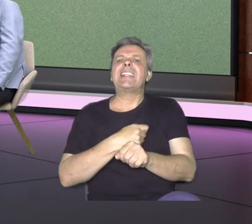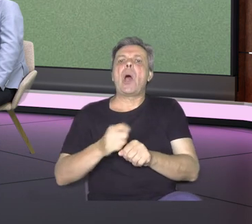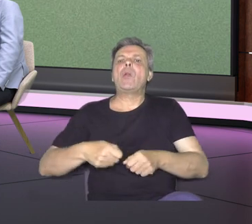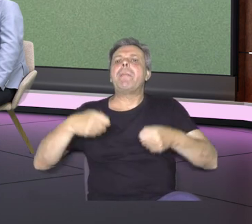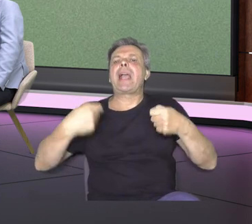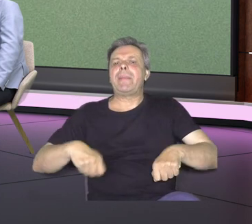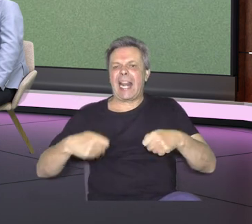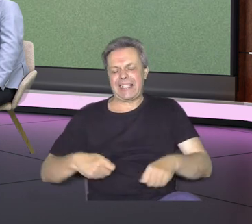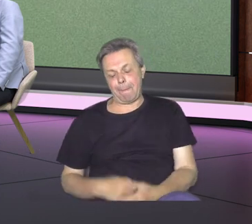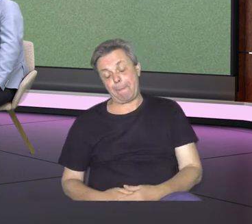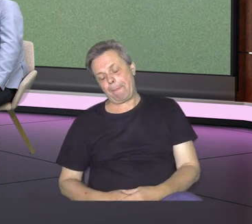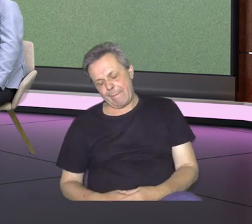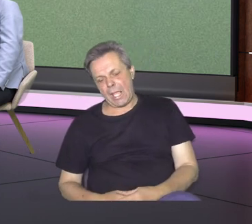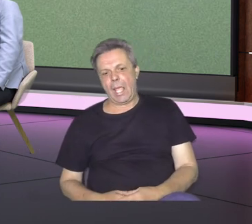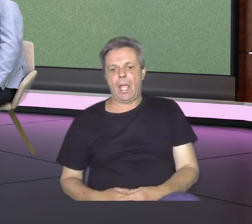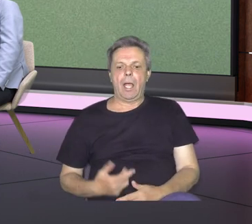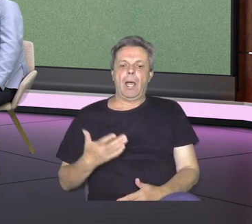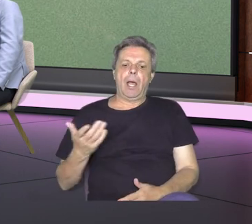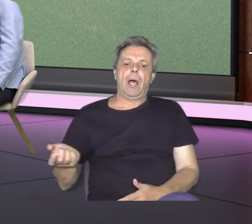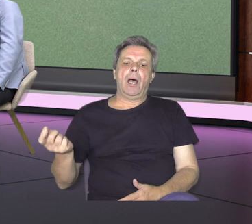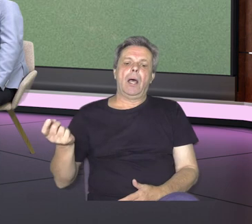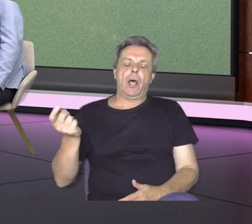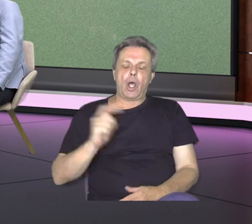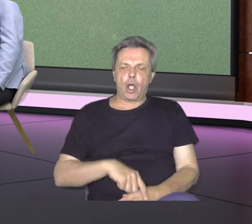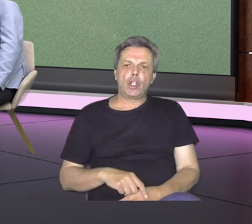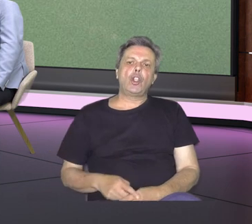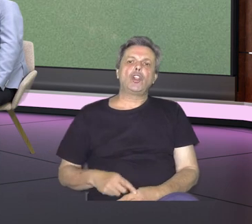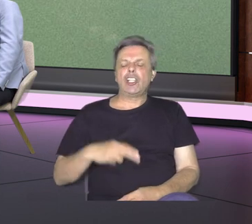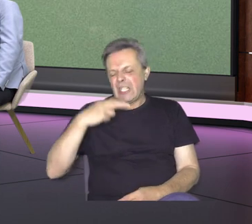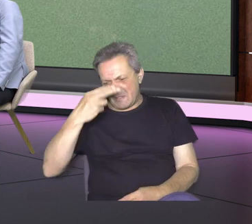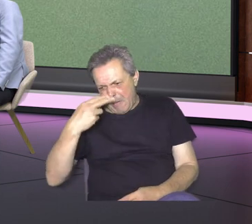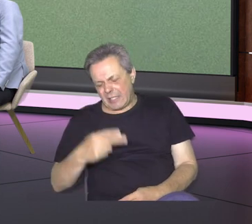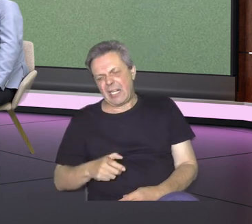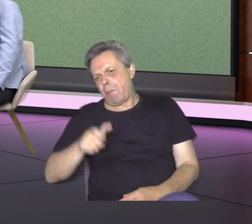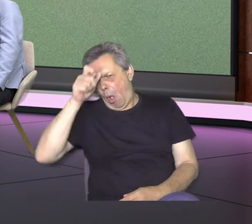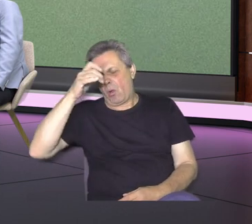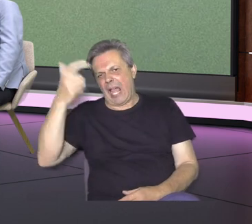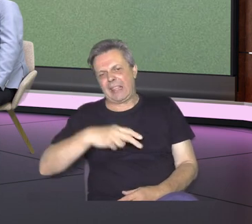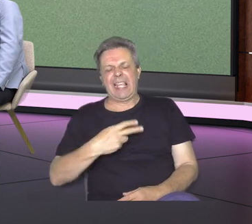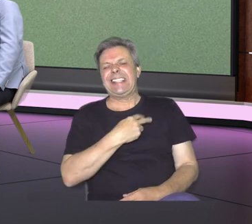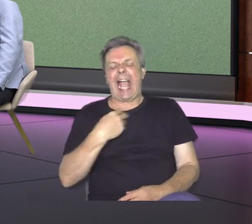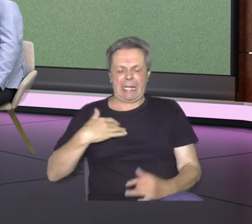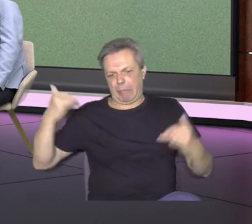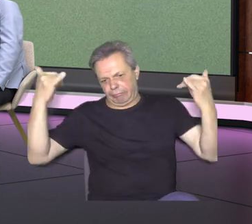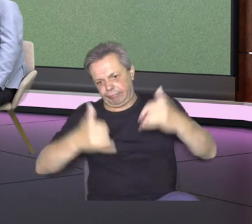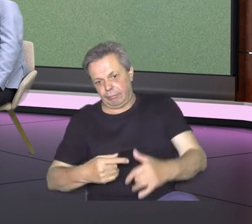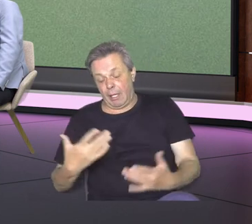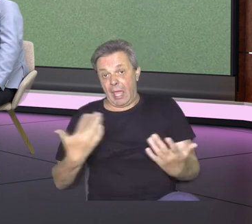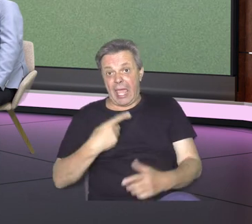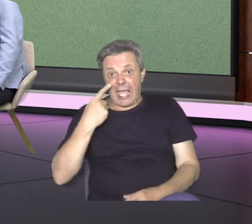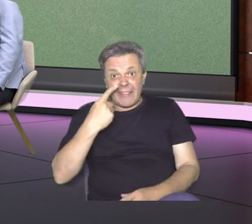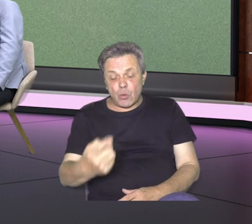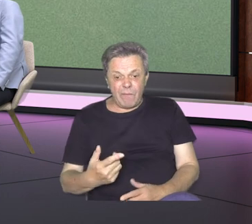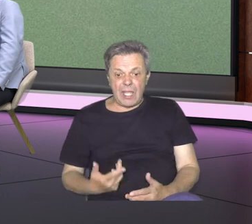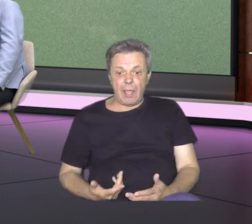restauriram kapitalizam. I onda su došli su inspektori iz Beograda, iz Zagreba, ali kad su